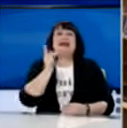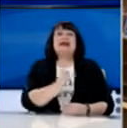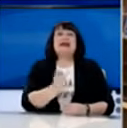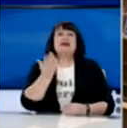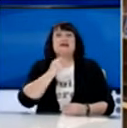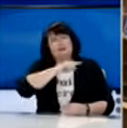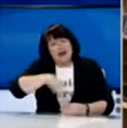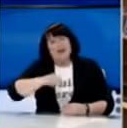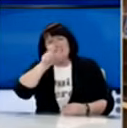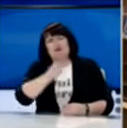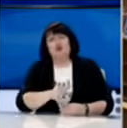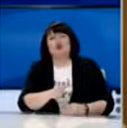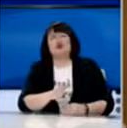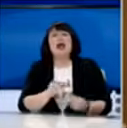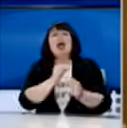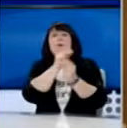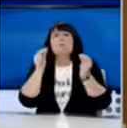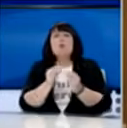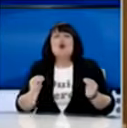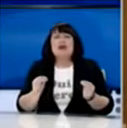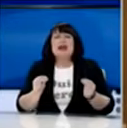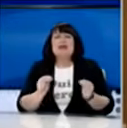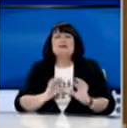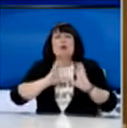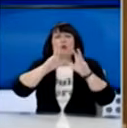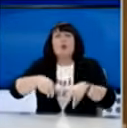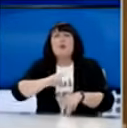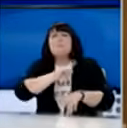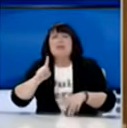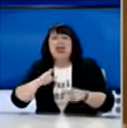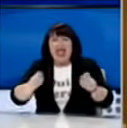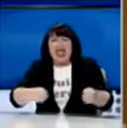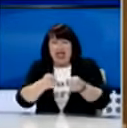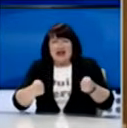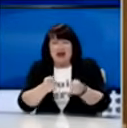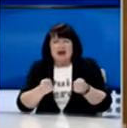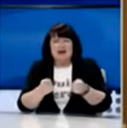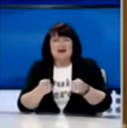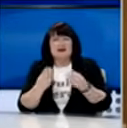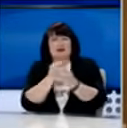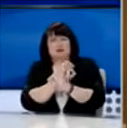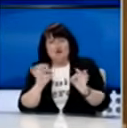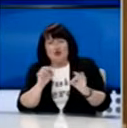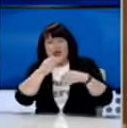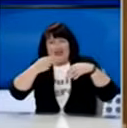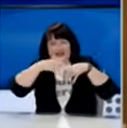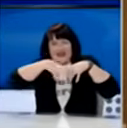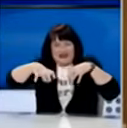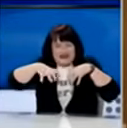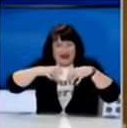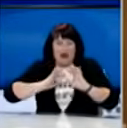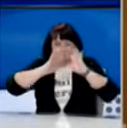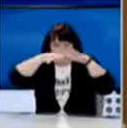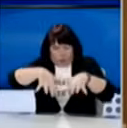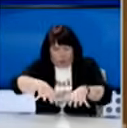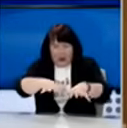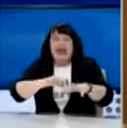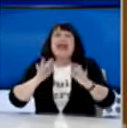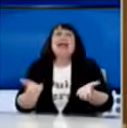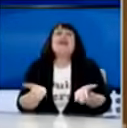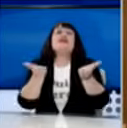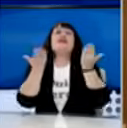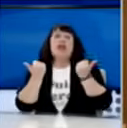καταθέτω και αυτό στα πρακτικά. Τελικώς τα αντιπλημμυρικά έργα λειτουργήσαν, αλλά η Θεσσαλία πλημμύρισε, ή